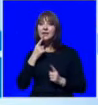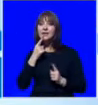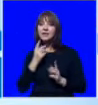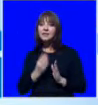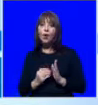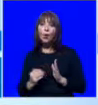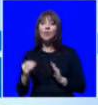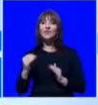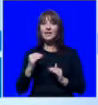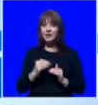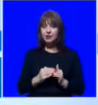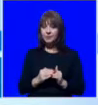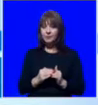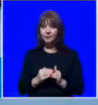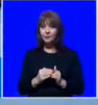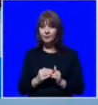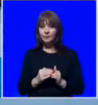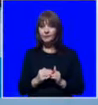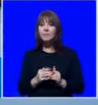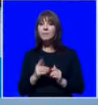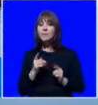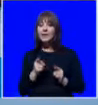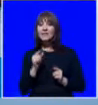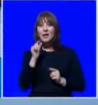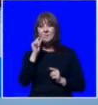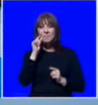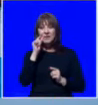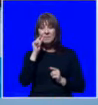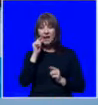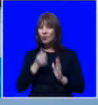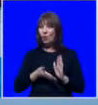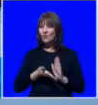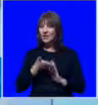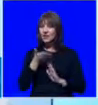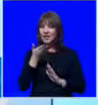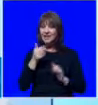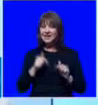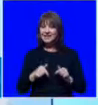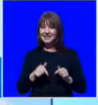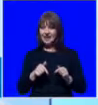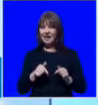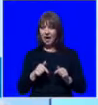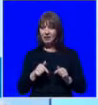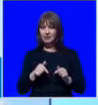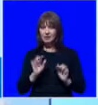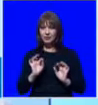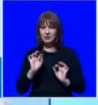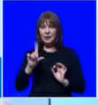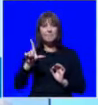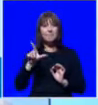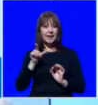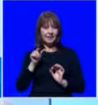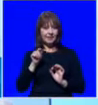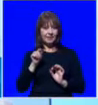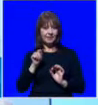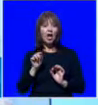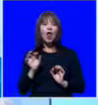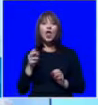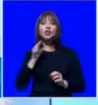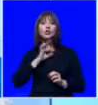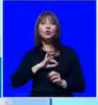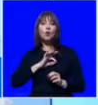закона. Вие а сега не получаваме приемате едно минимално увеличение. Нека да кажем, че при сегашния размер на максималната пенсия, максимално осигурителен доход трябва